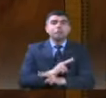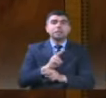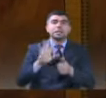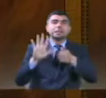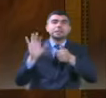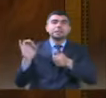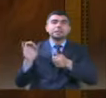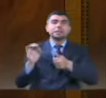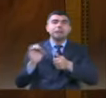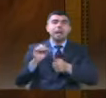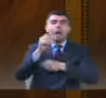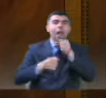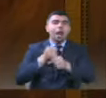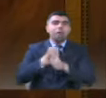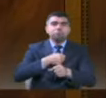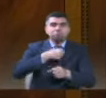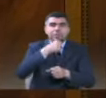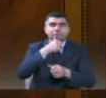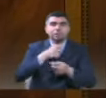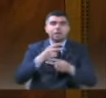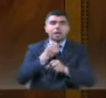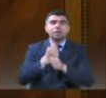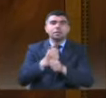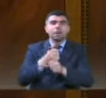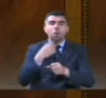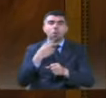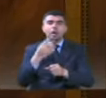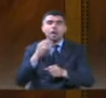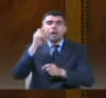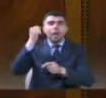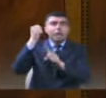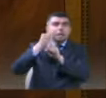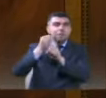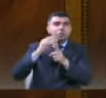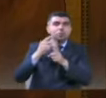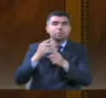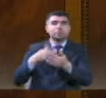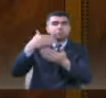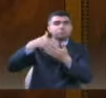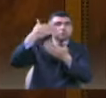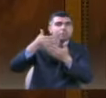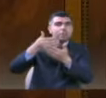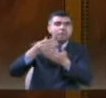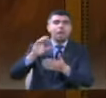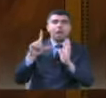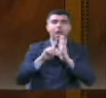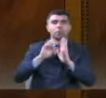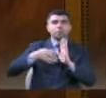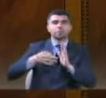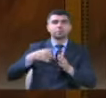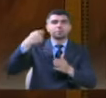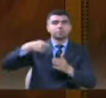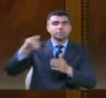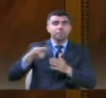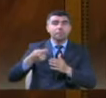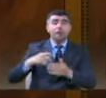لمجموع اشتراكاتهم في حالة عدم توفرهم على حد معين من أيام العمل، رابعاً توسيع سلة العلاجات